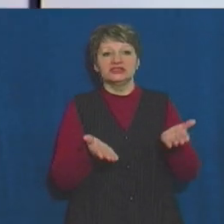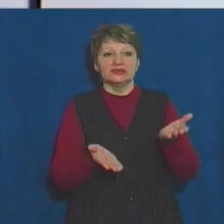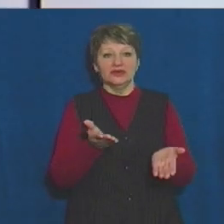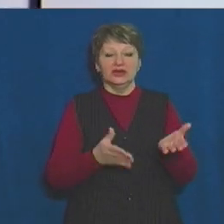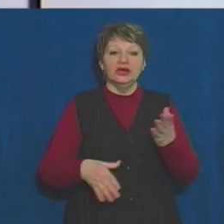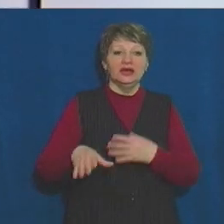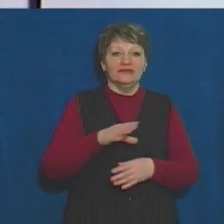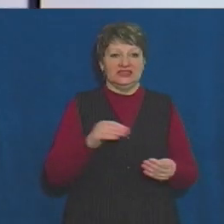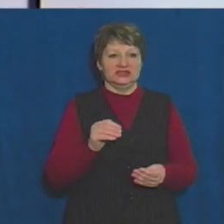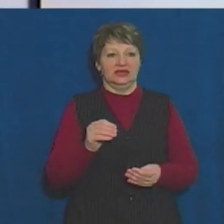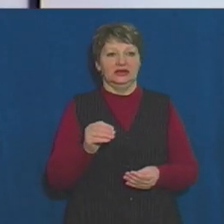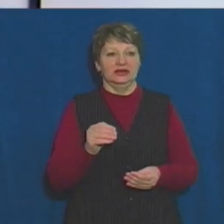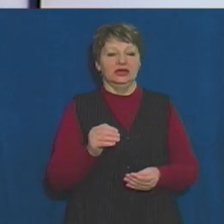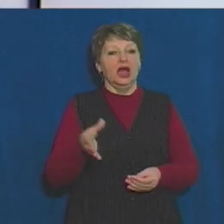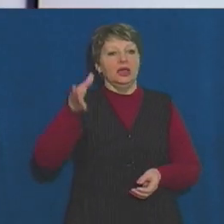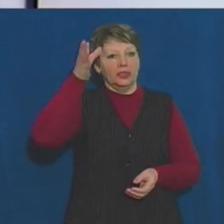підхід. І